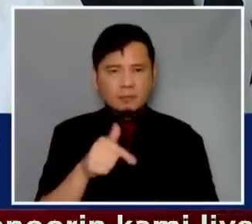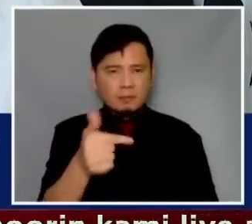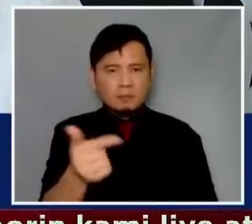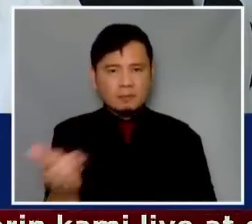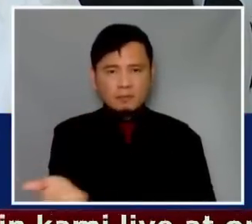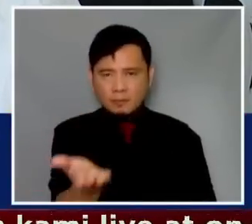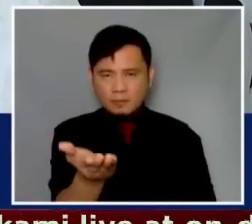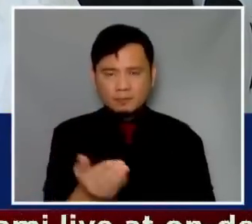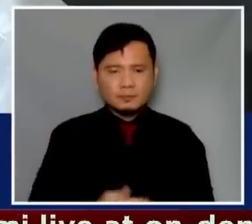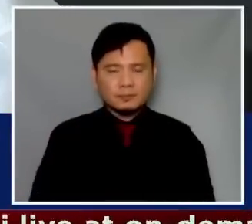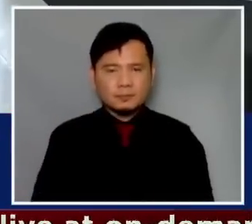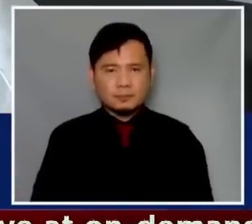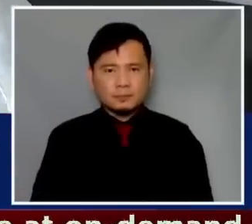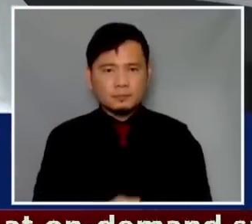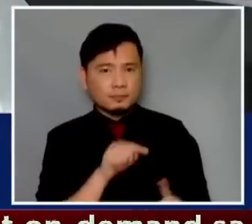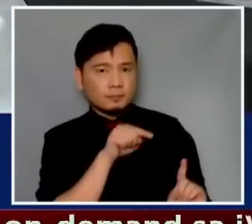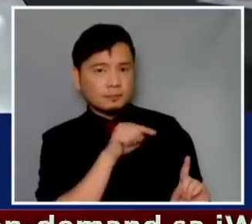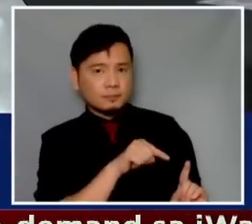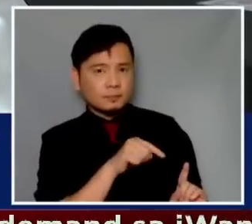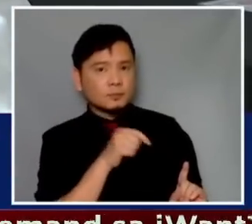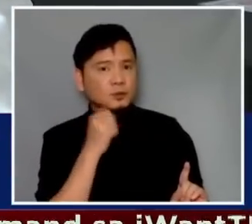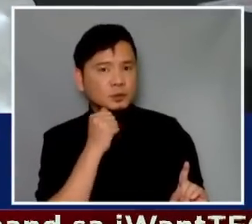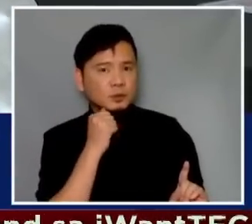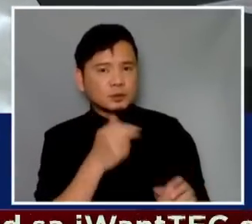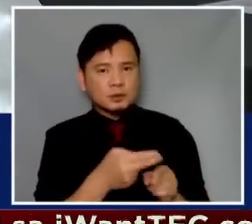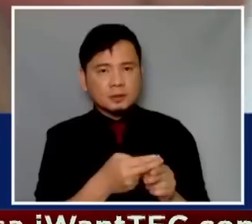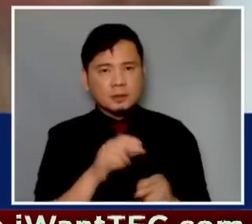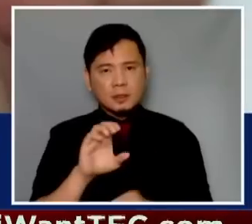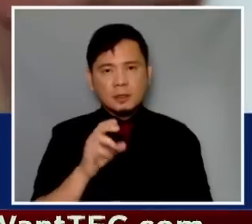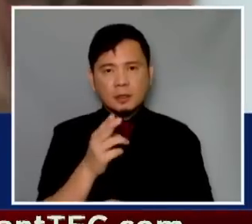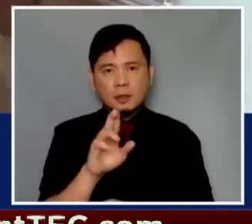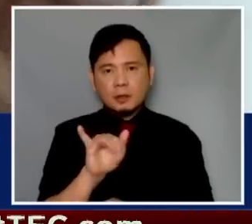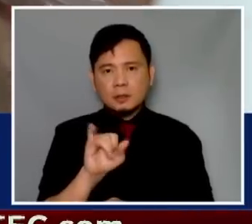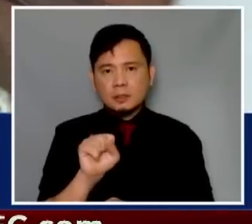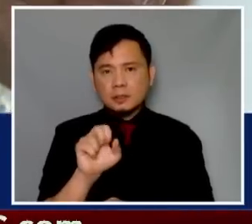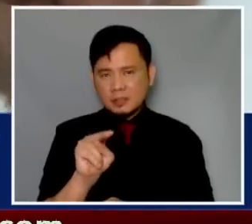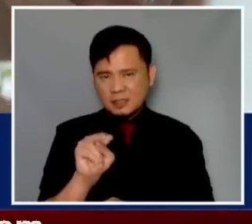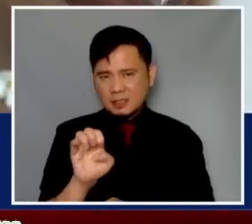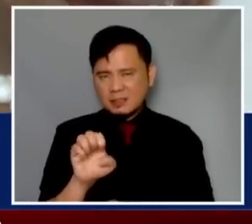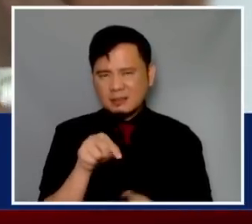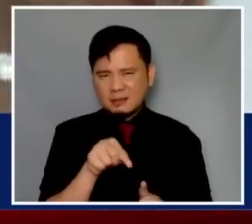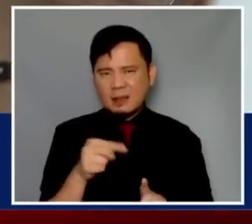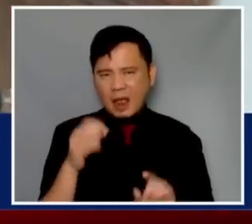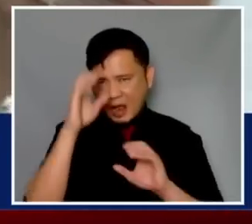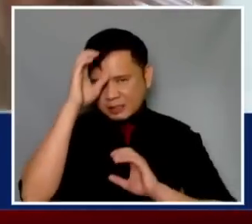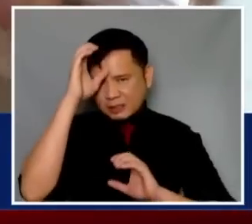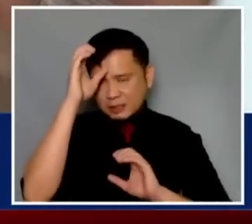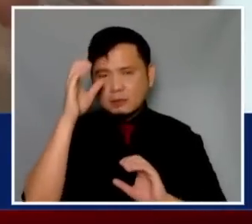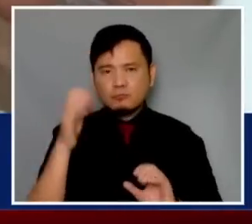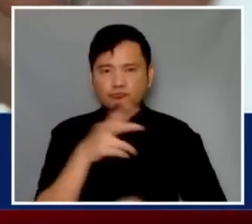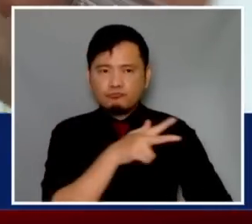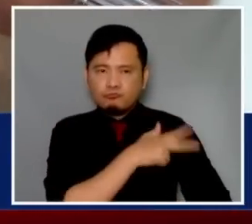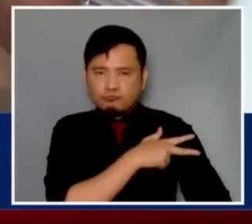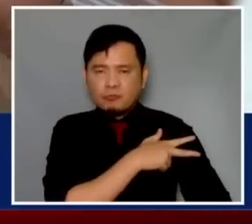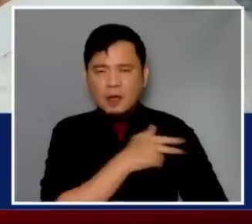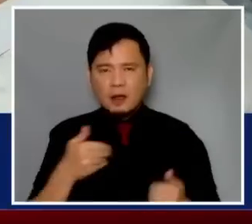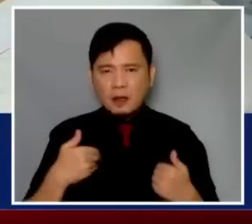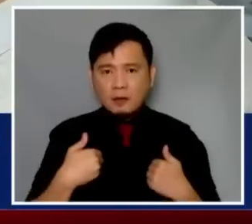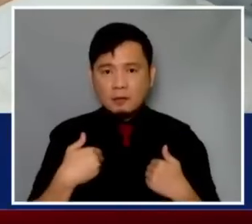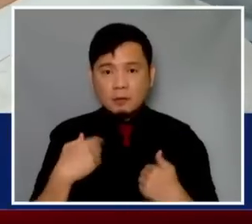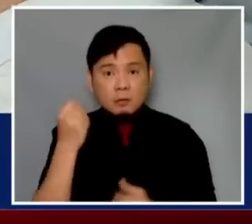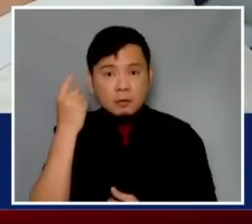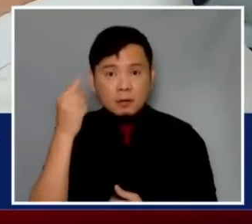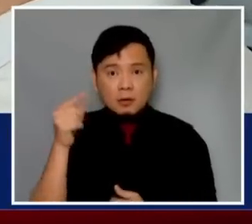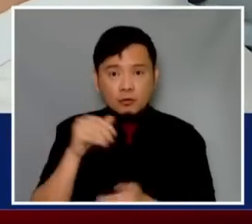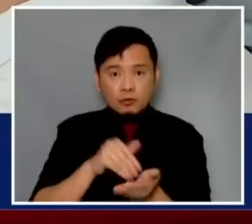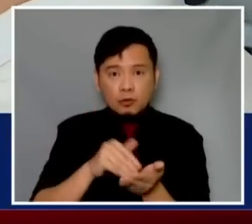May cancer si Christine, fully vaccinated at boosted na siya pero pinayuhan ng doktor na magpaturok din ng flu vaccine.